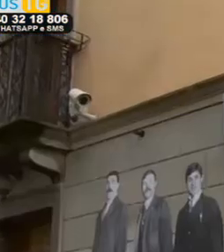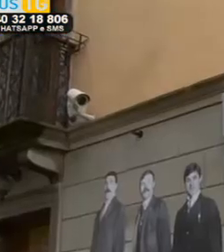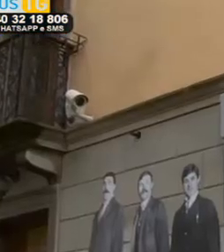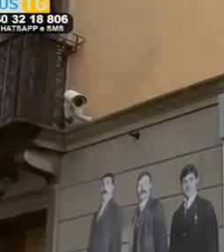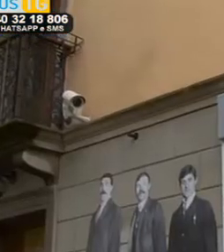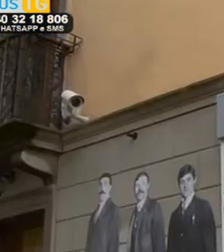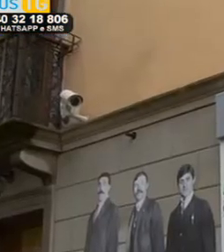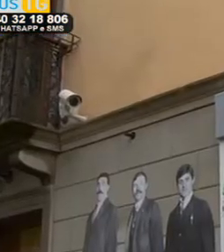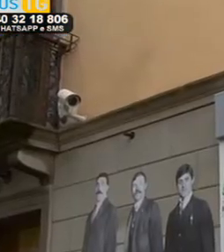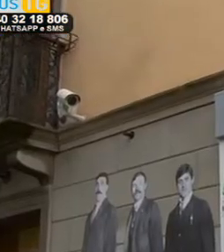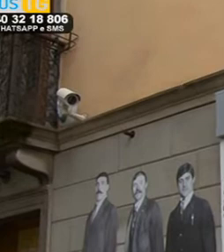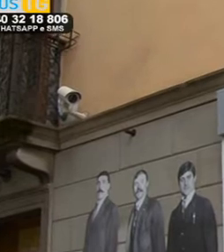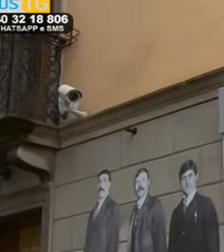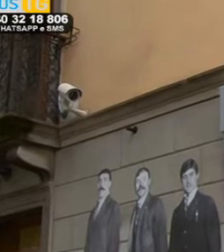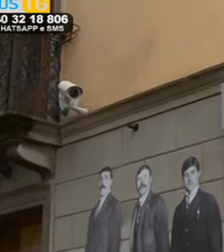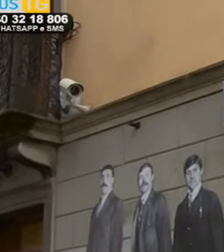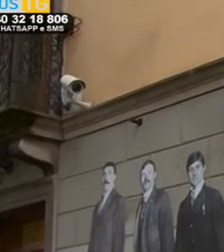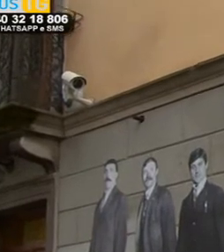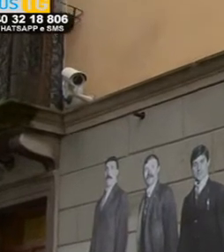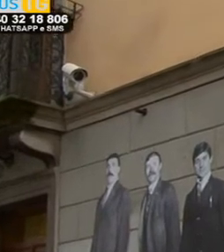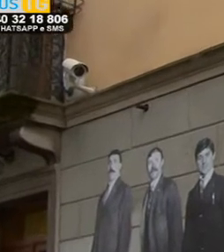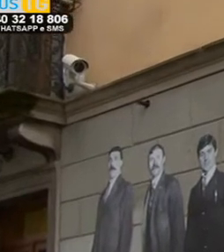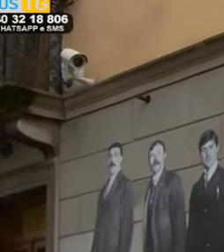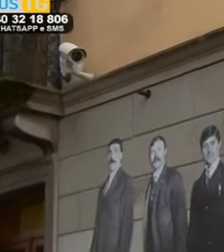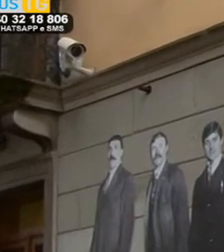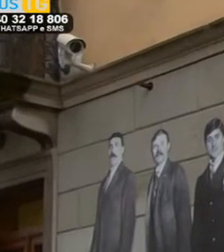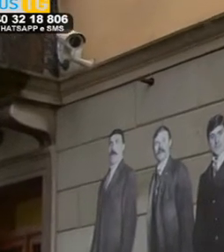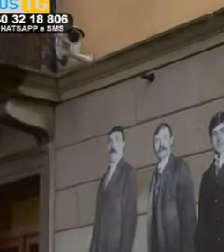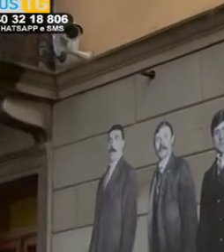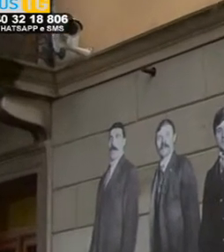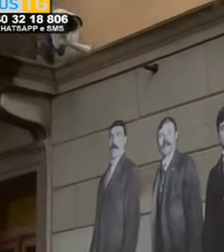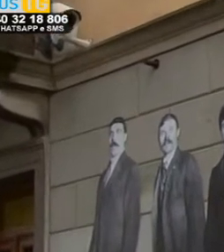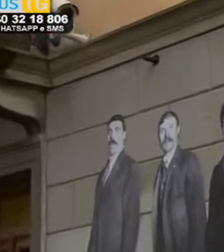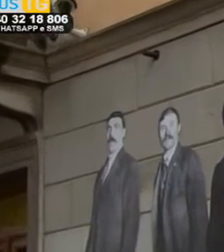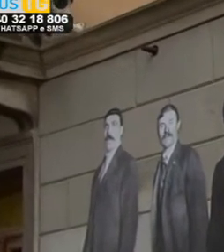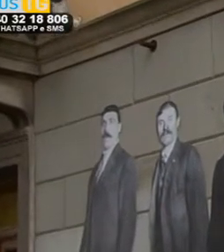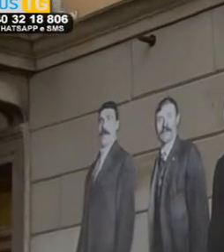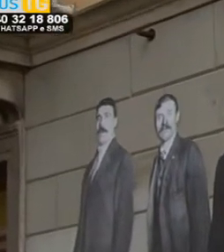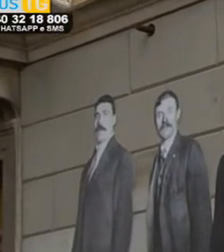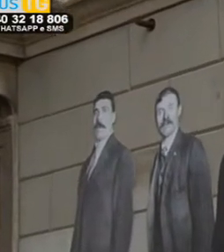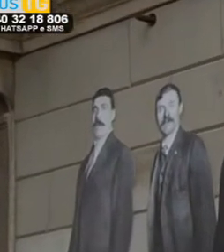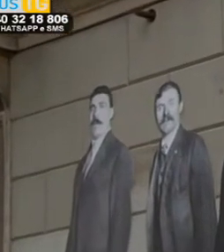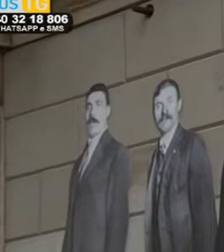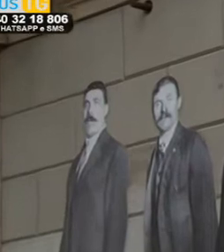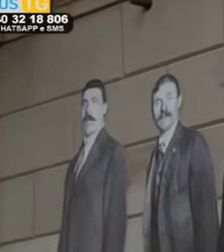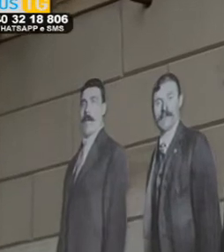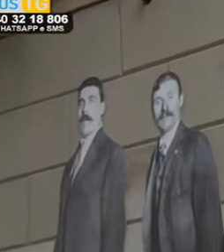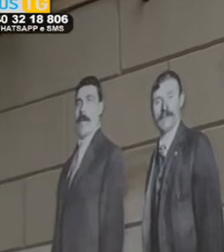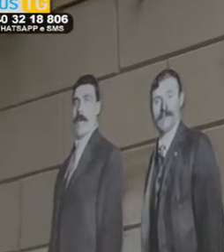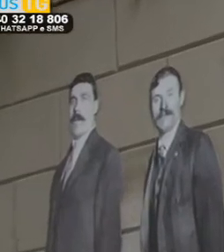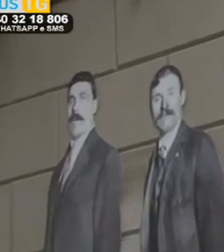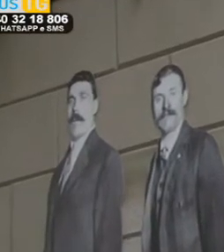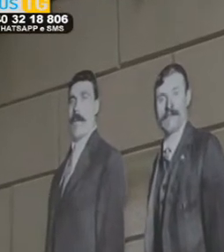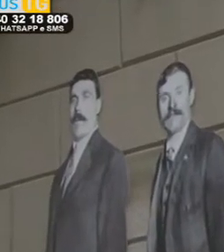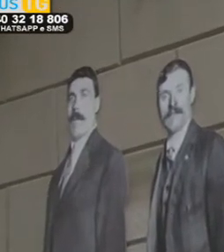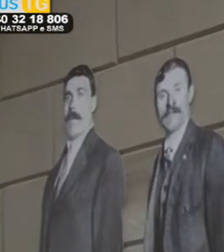Al 30 dicembre 2019 il numero dei bellunesi iscritti all'AIRE, l'anagrafe degli italiani residenti all'estero, era di poco superiore a 54.000,